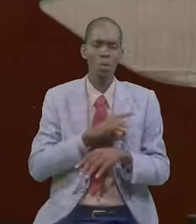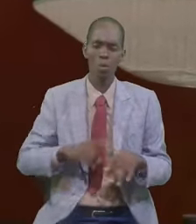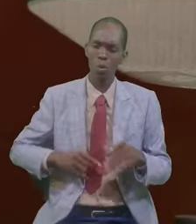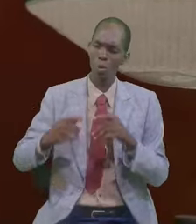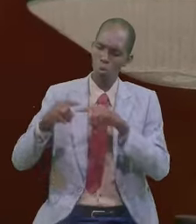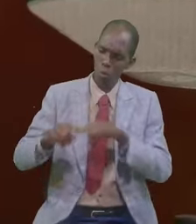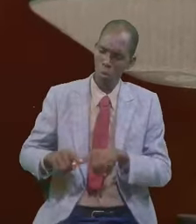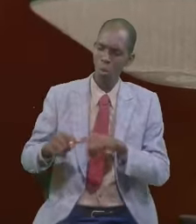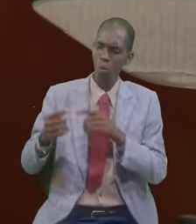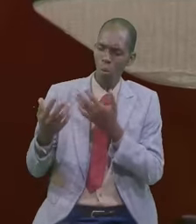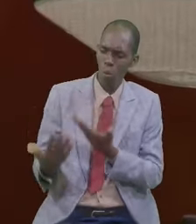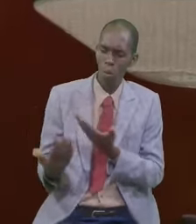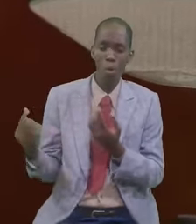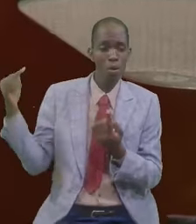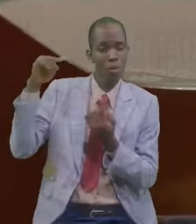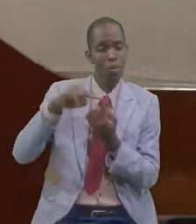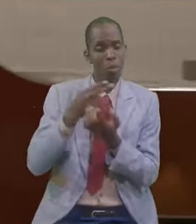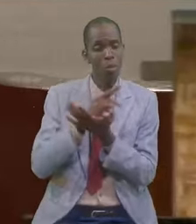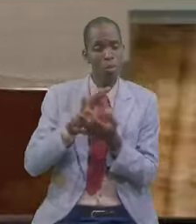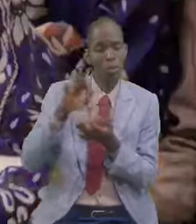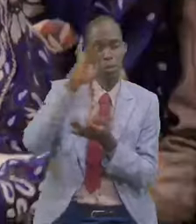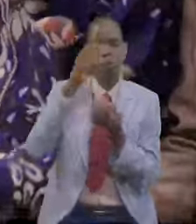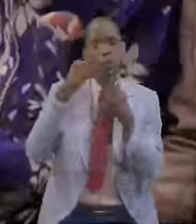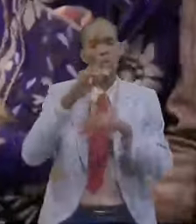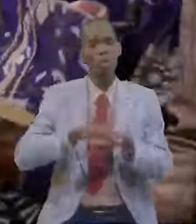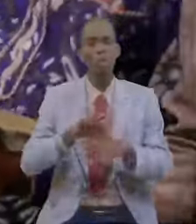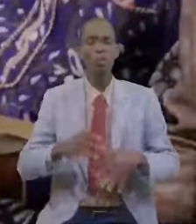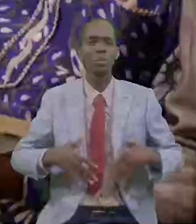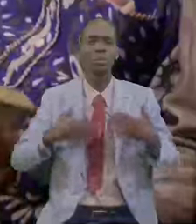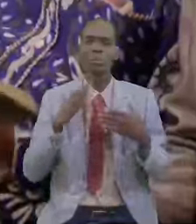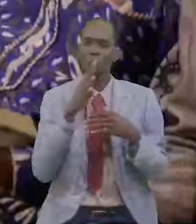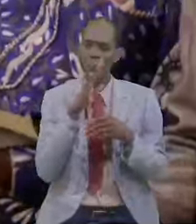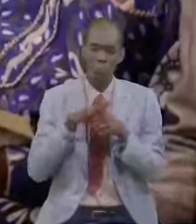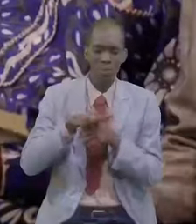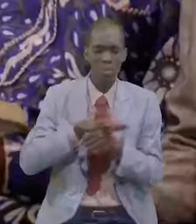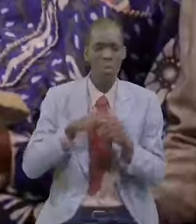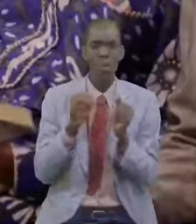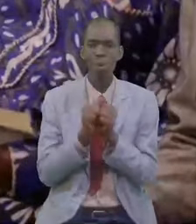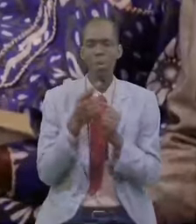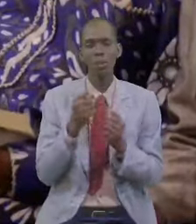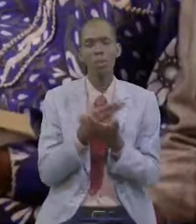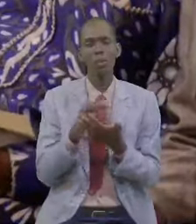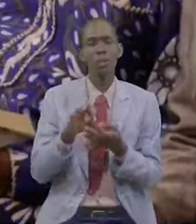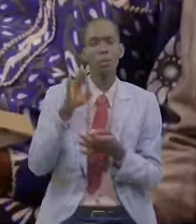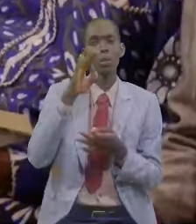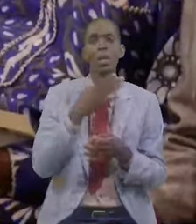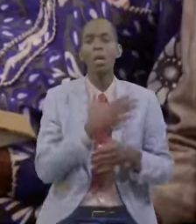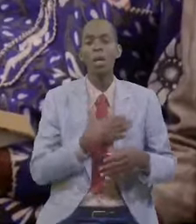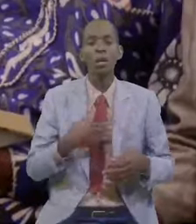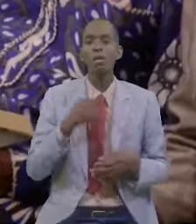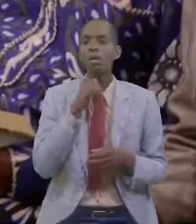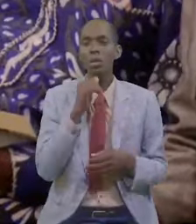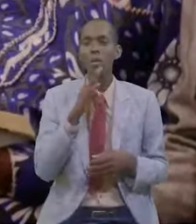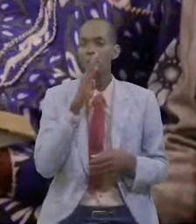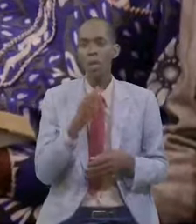restez jusqu'à ce que le Saint-Esprit vienne sur votre vie. Soyez remplis du Saint-Esprit et ne soyez